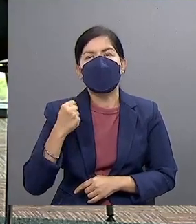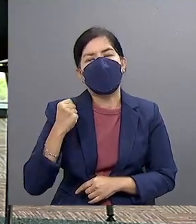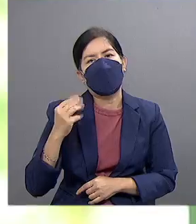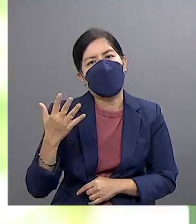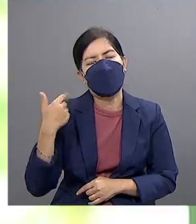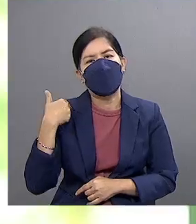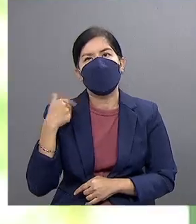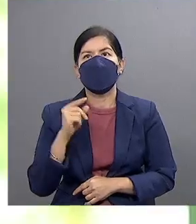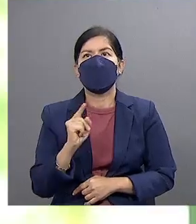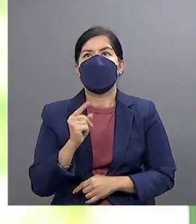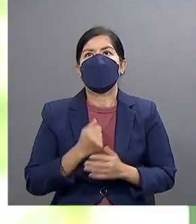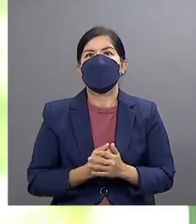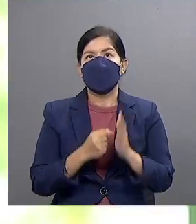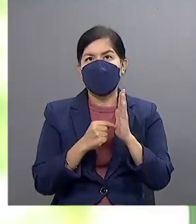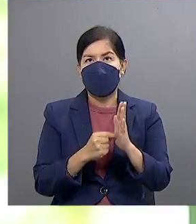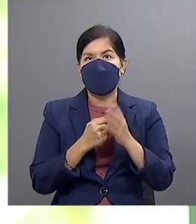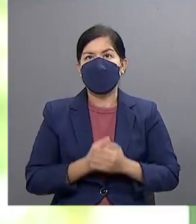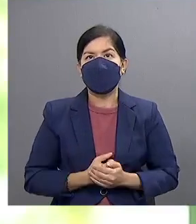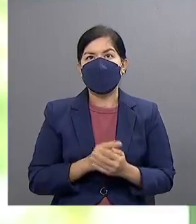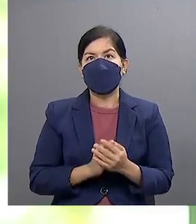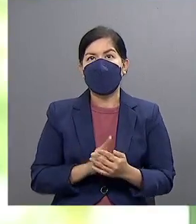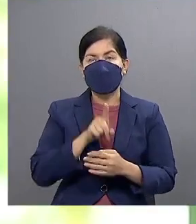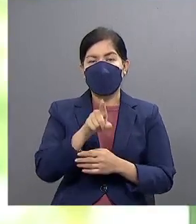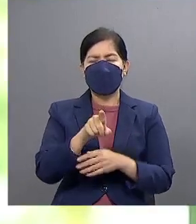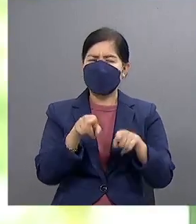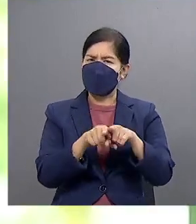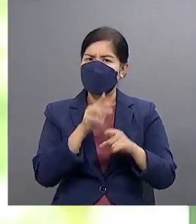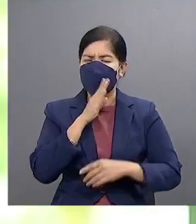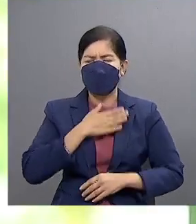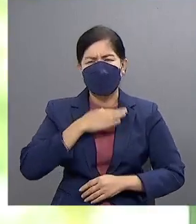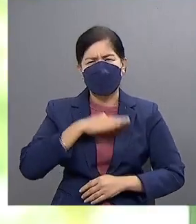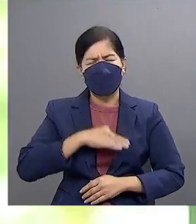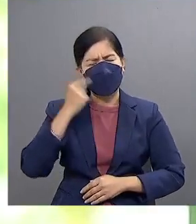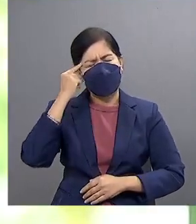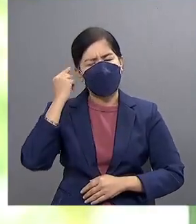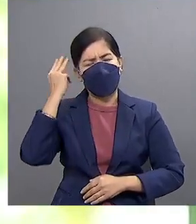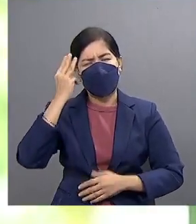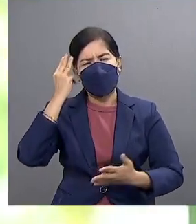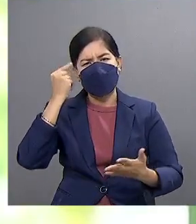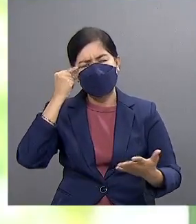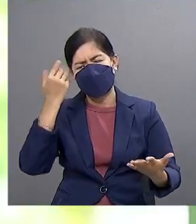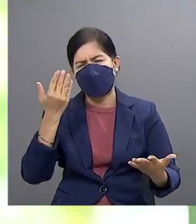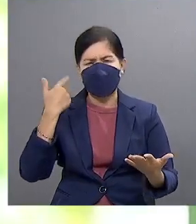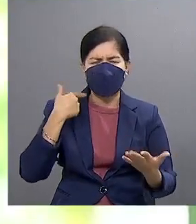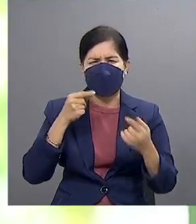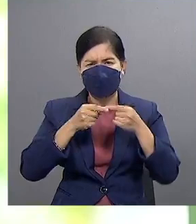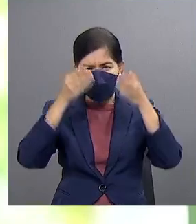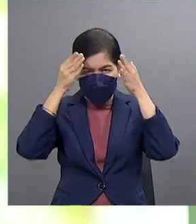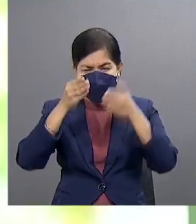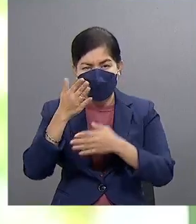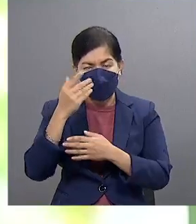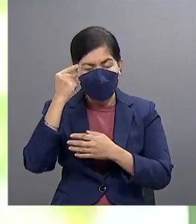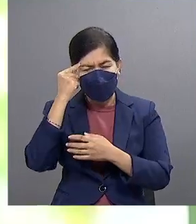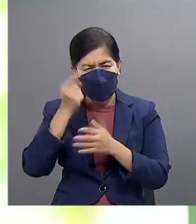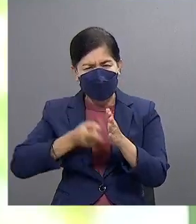ออาเช่นนะฮะคุณผู้ชมเคยรู้สึกไหมครับรู้สึกว่าหัวมันไม่แล่นน่ะมันไม่มีสมาธิหรือรู้สึกว่าบางทีคิดเลขช้ากว่าปกติรู้สึกว่าหั